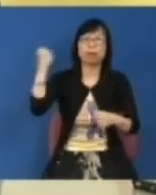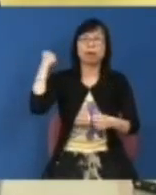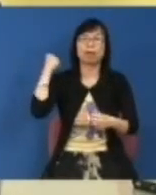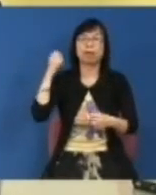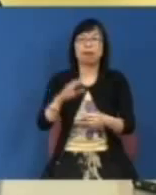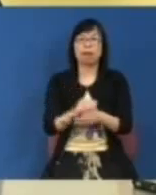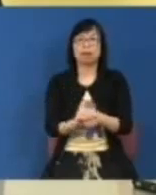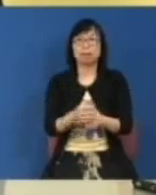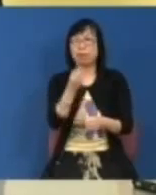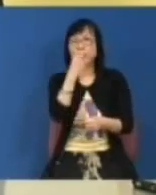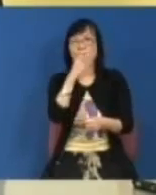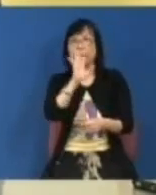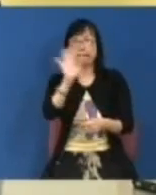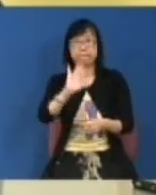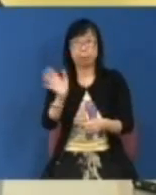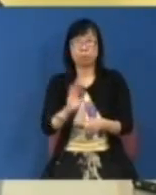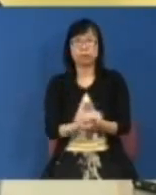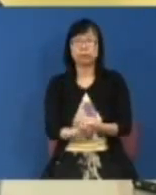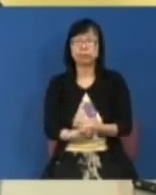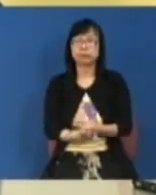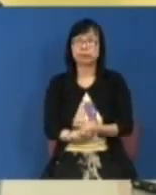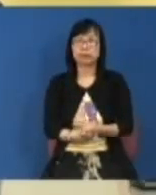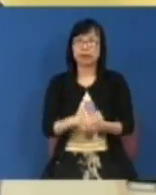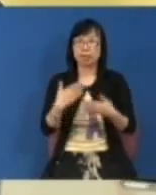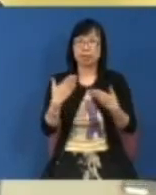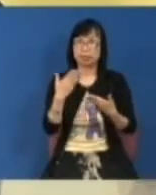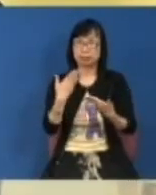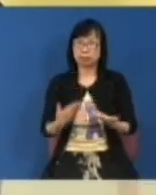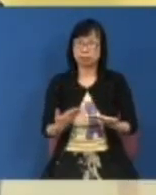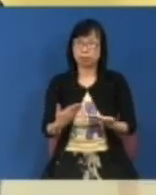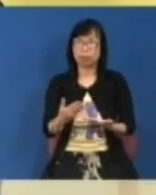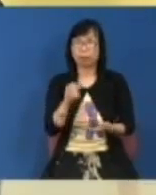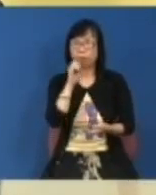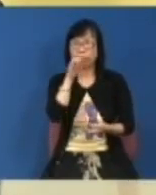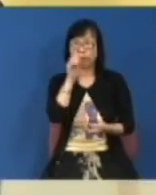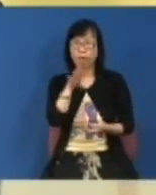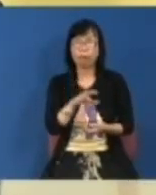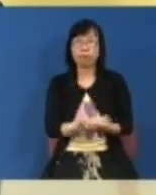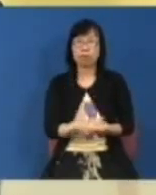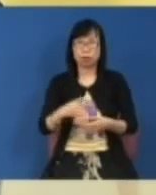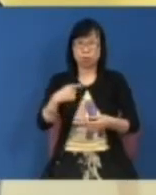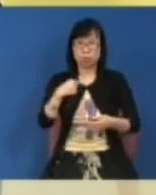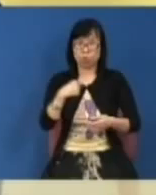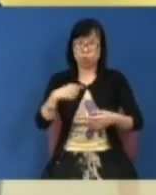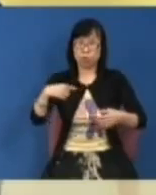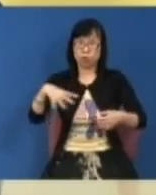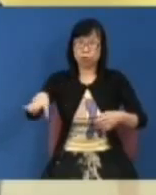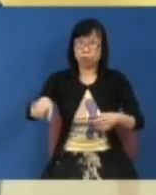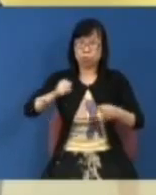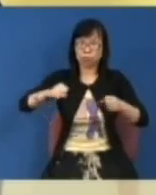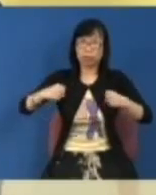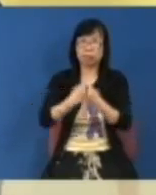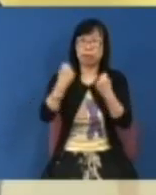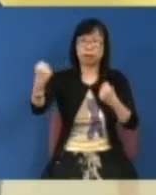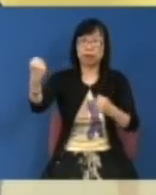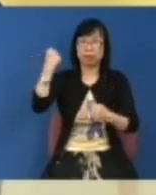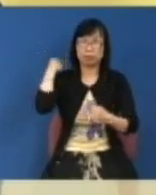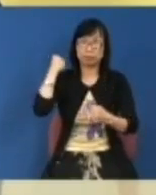聯在內。咁所以而家話喺度講話呢一個用暴力去行事達到嗰、那